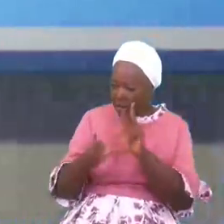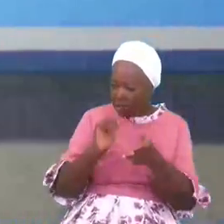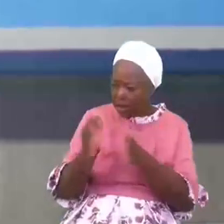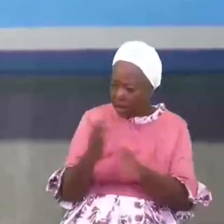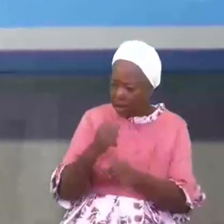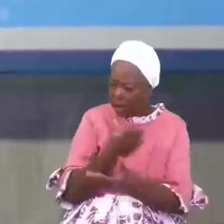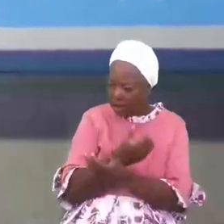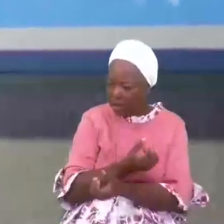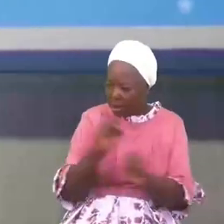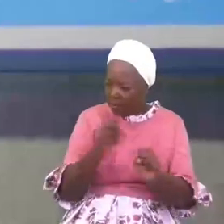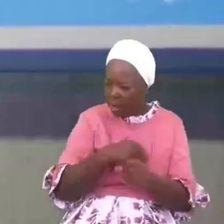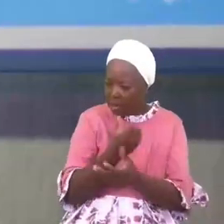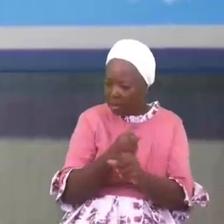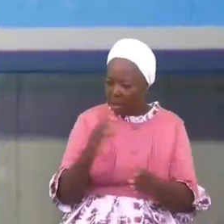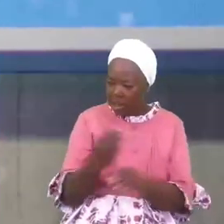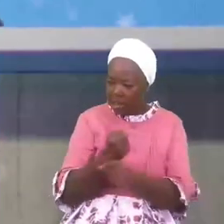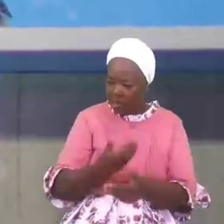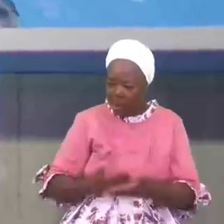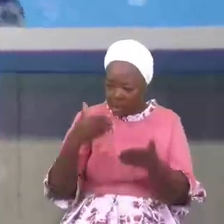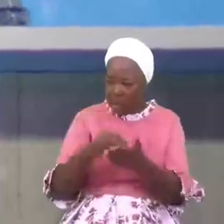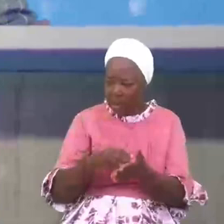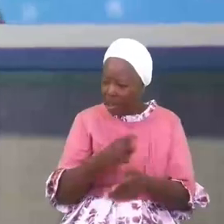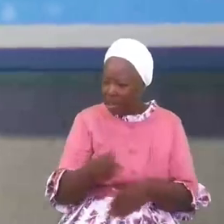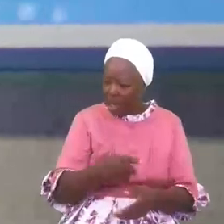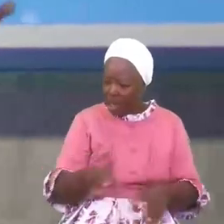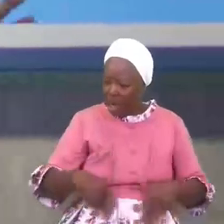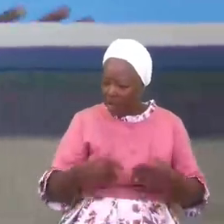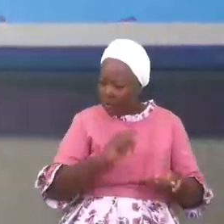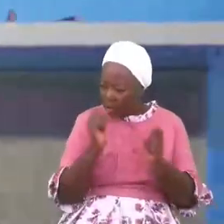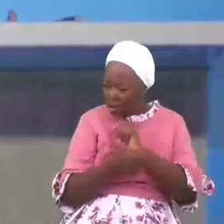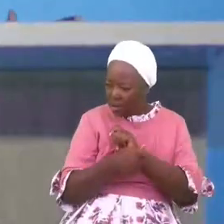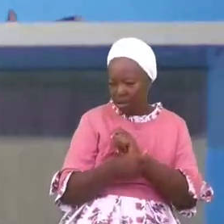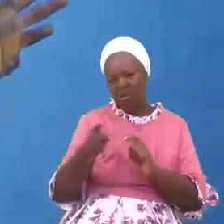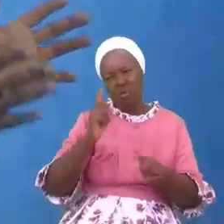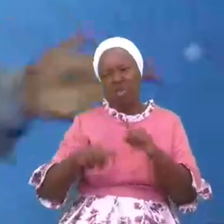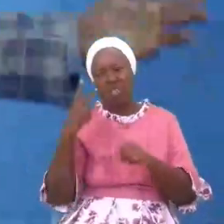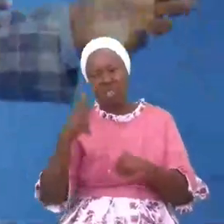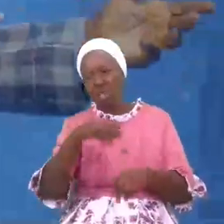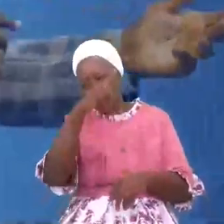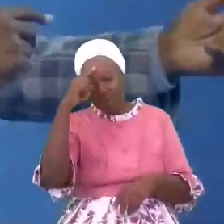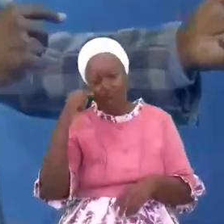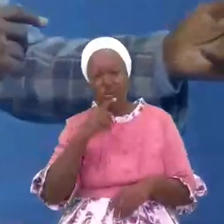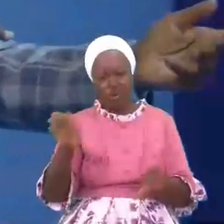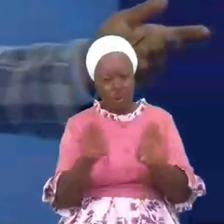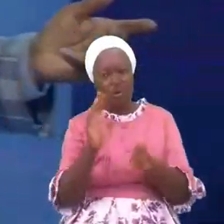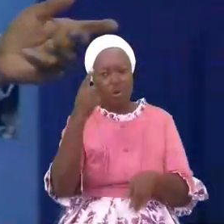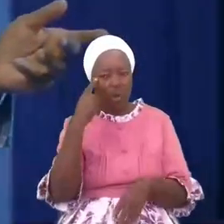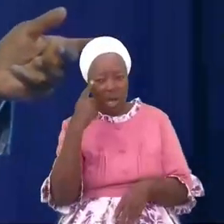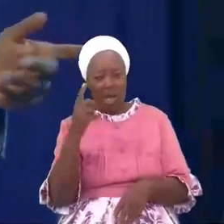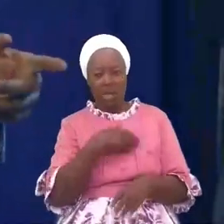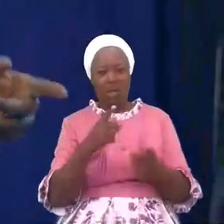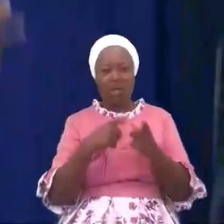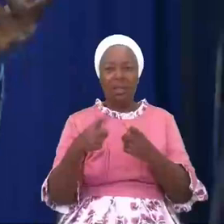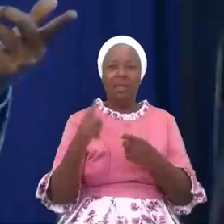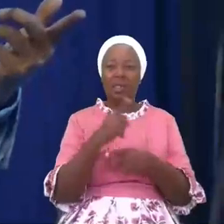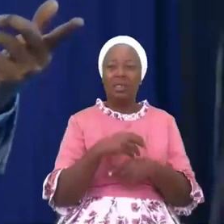celui qui est sauvé là? Et leurs vies sont trempées. Moi je ne vois pas. Hein? Tu ne peux pas voir parce que délibérément tu as fermé tes yeux. Et comme nous prions et